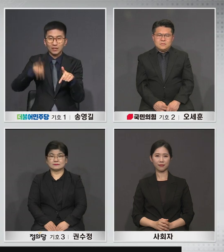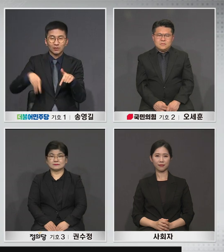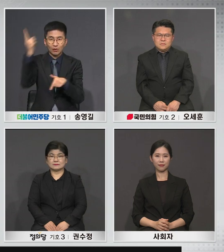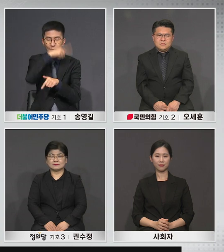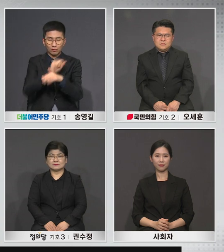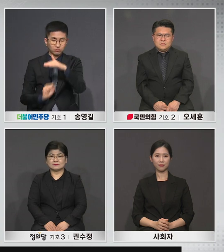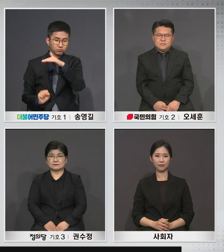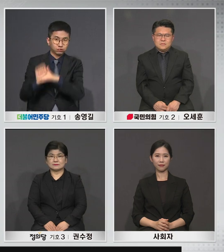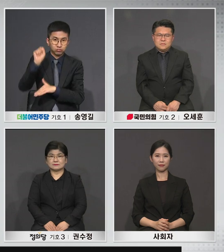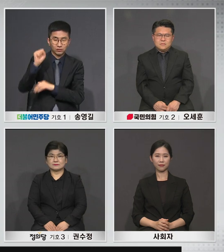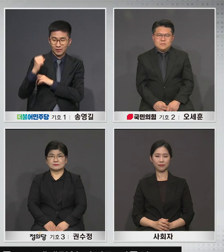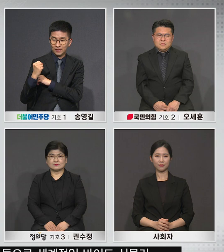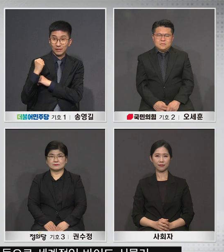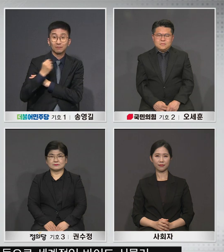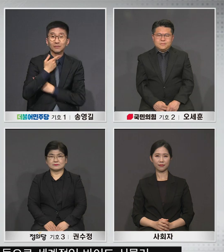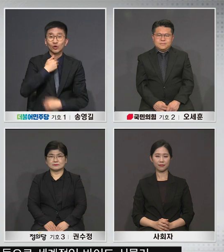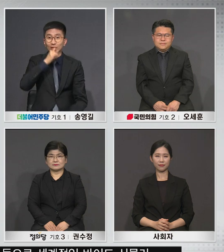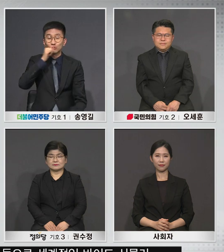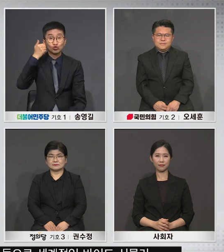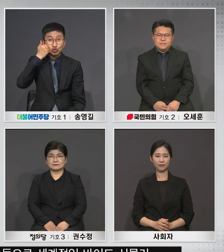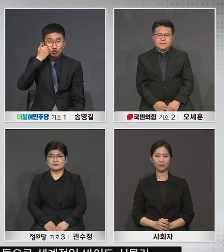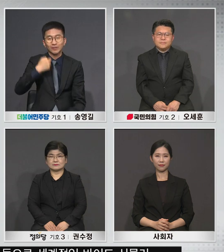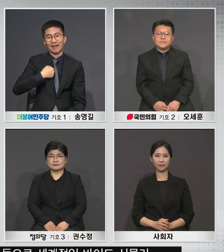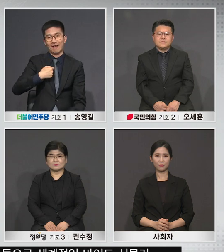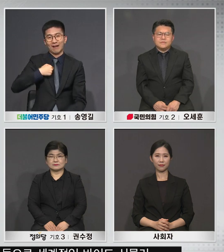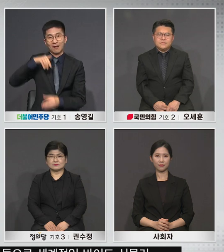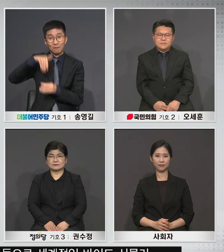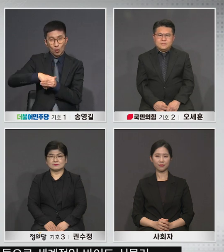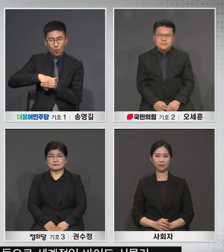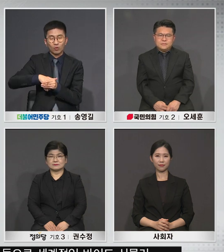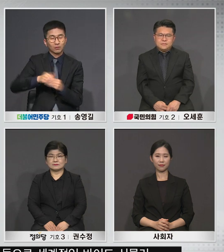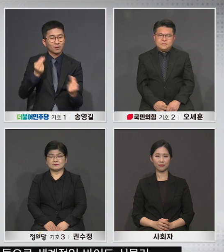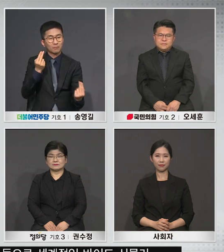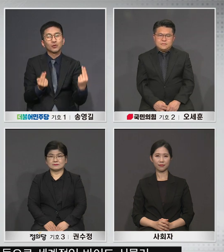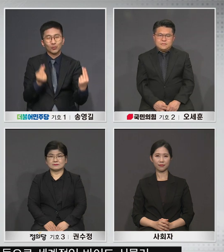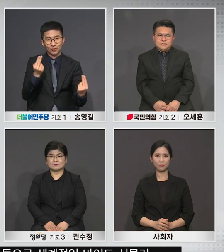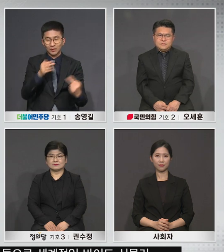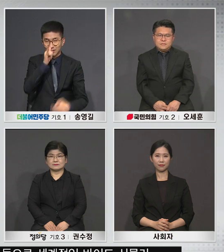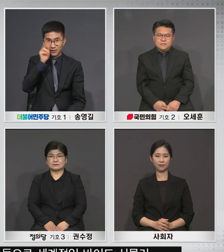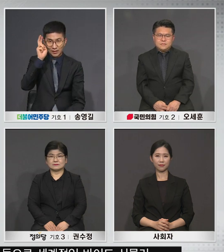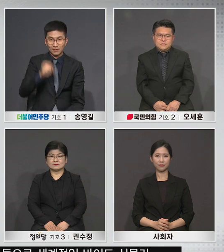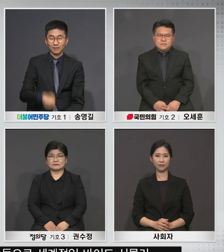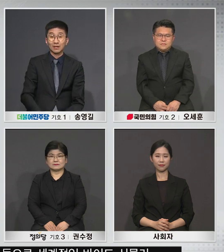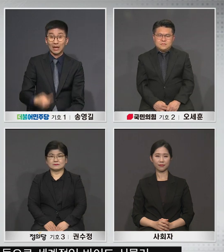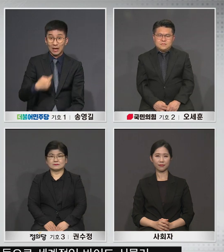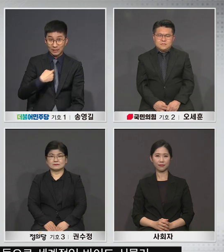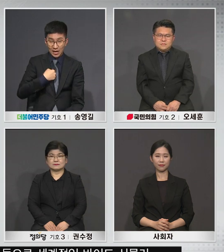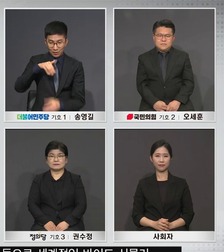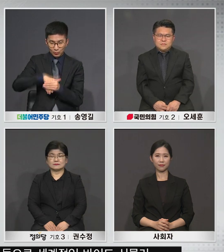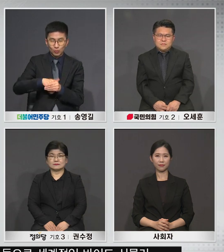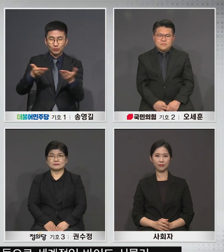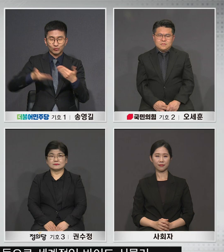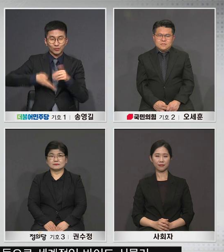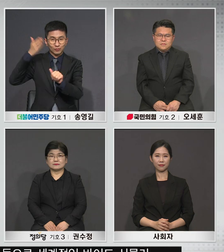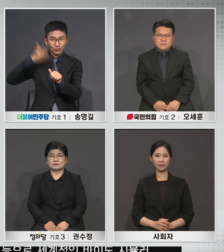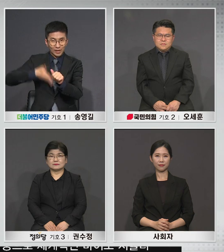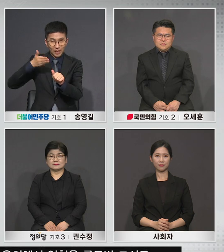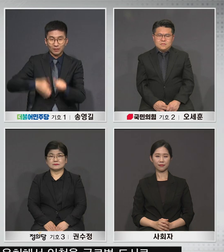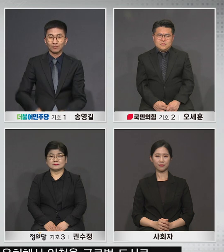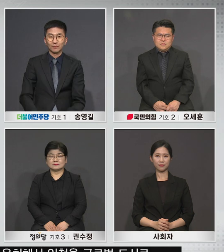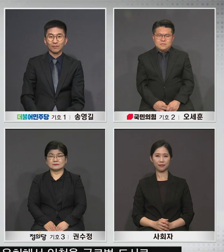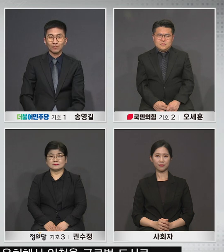가진 유능한 시장을 뽑을 것이냐를 선택하는 것이라고 생각합니다. 저 송영길에게 기회를 주십시오. 유엔